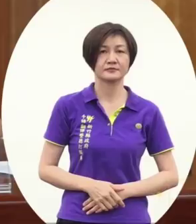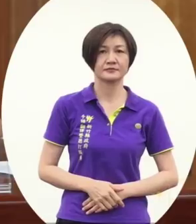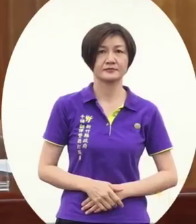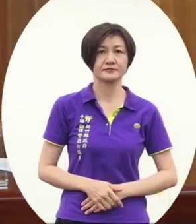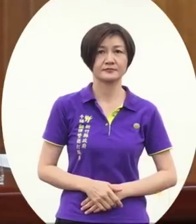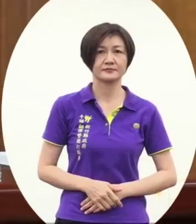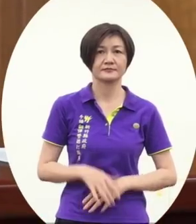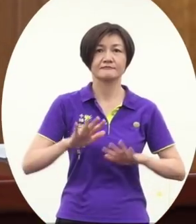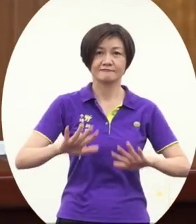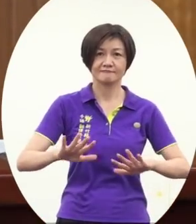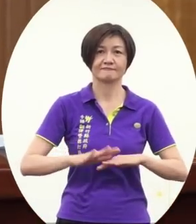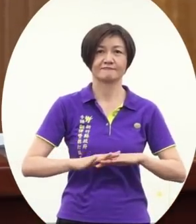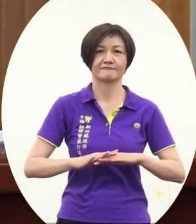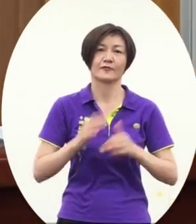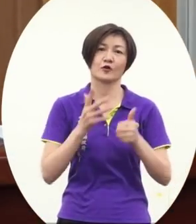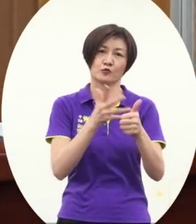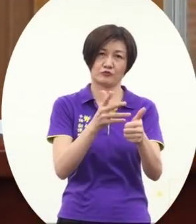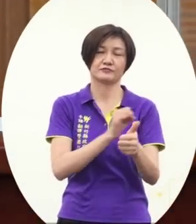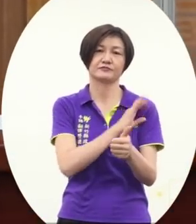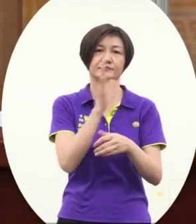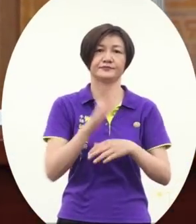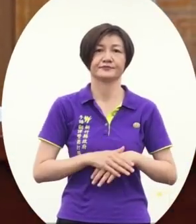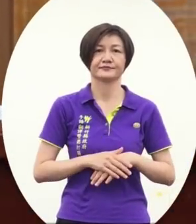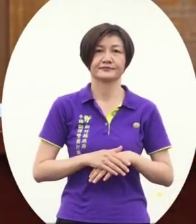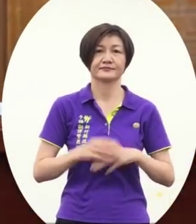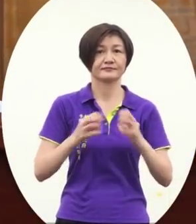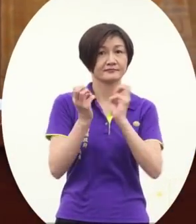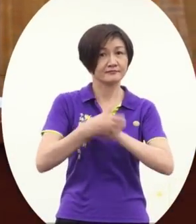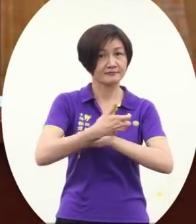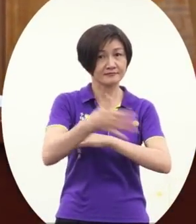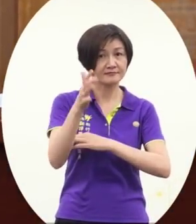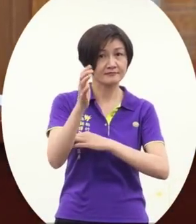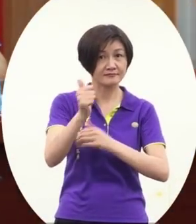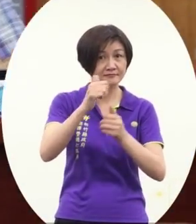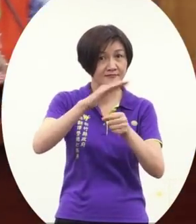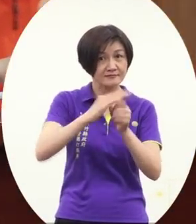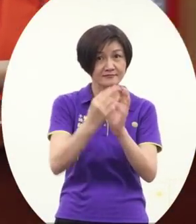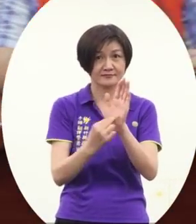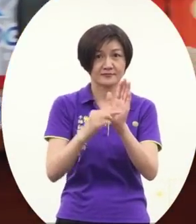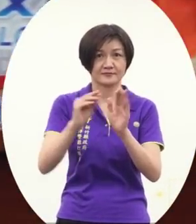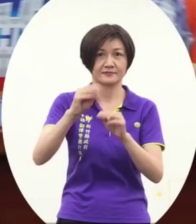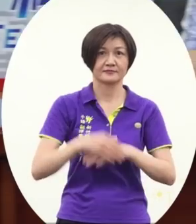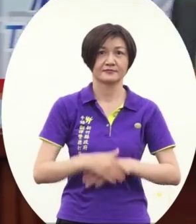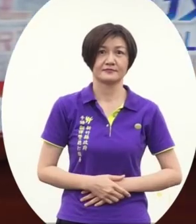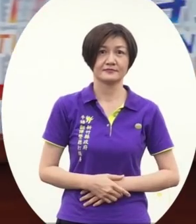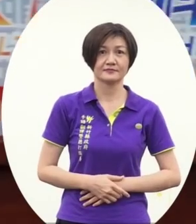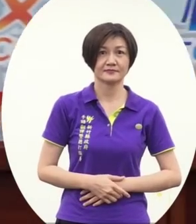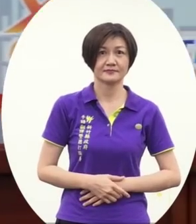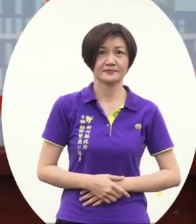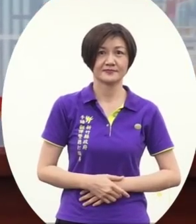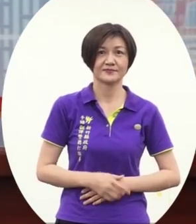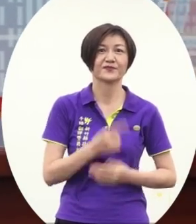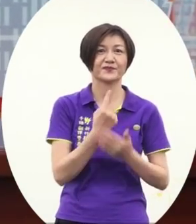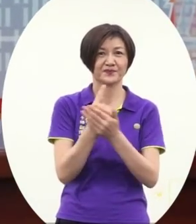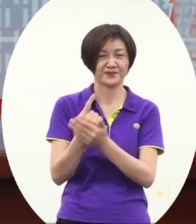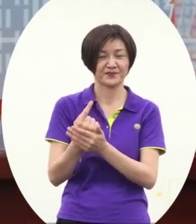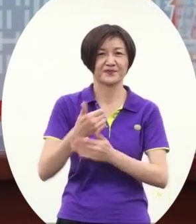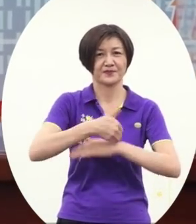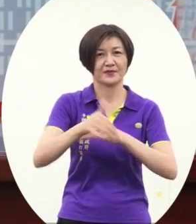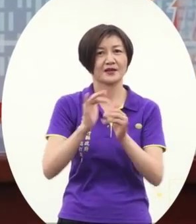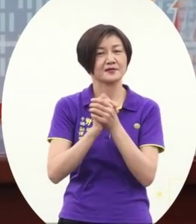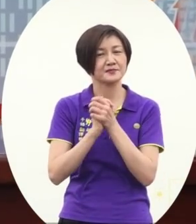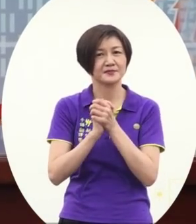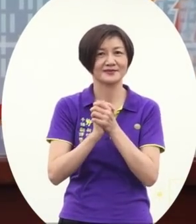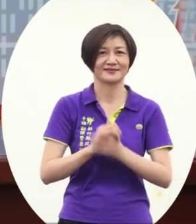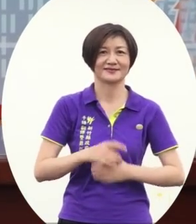以上是今日提问的内容，请问现场是否有其他补充说明？ 各位乡亲朋友，我在